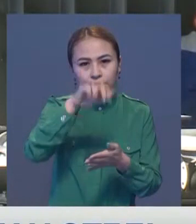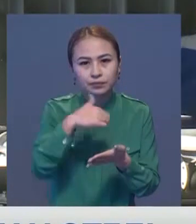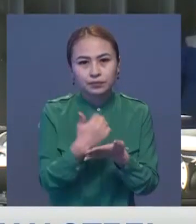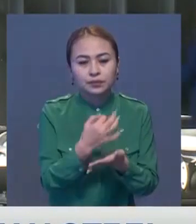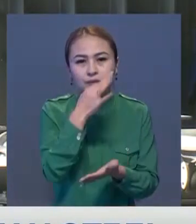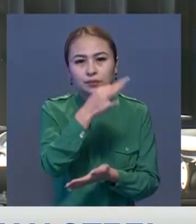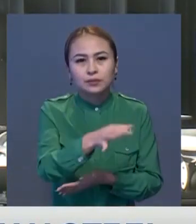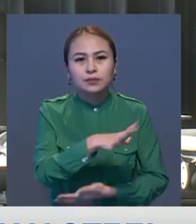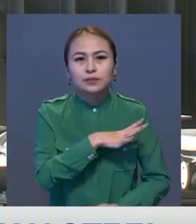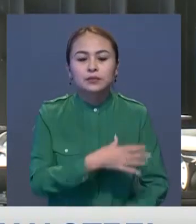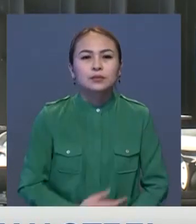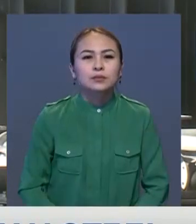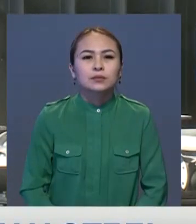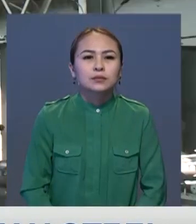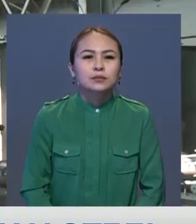айтты.